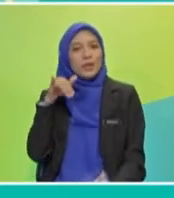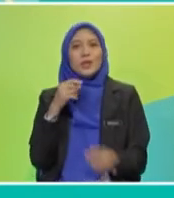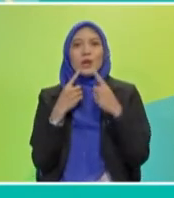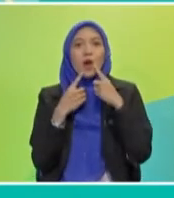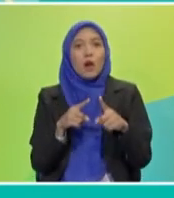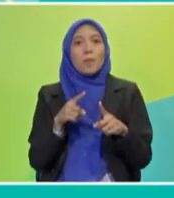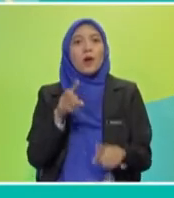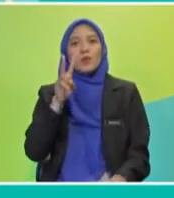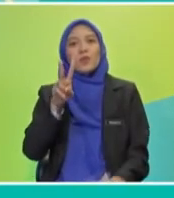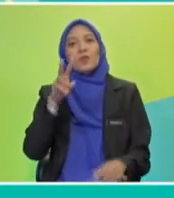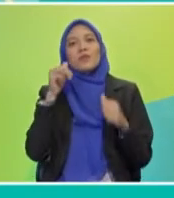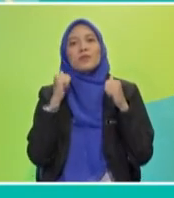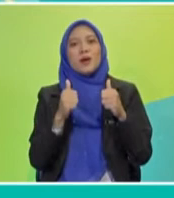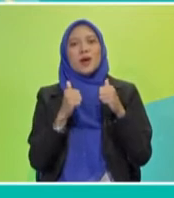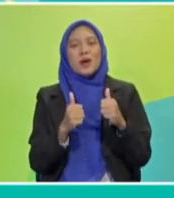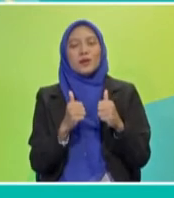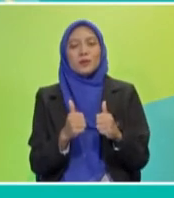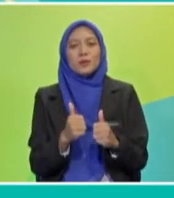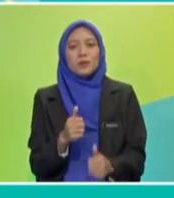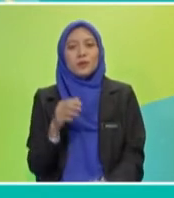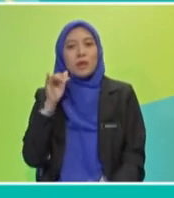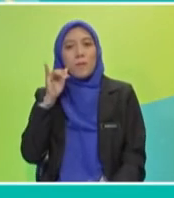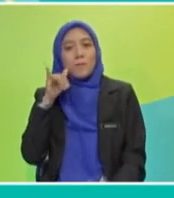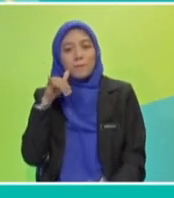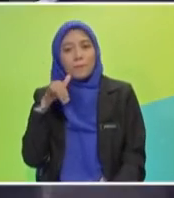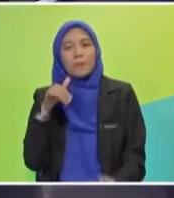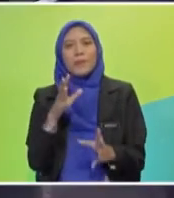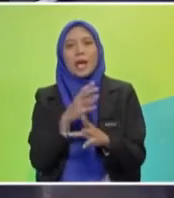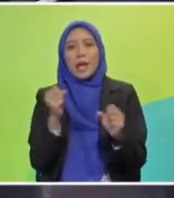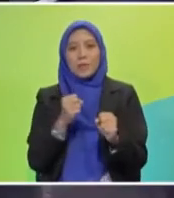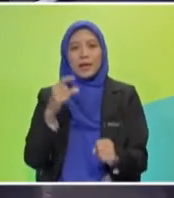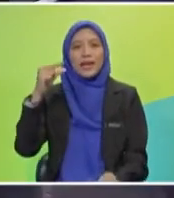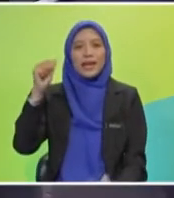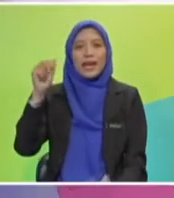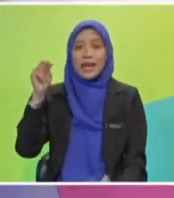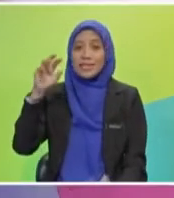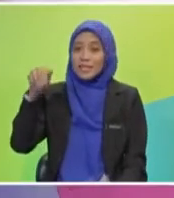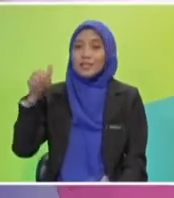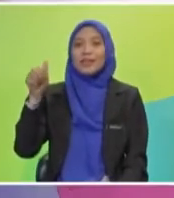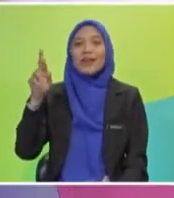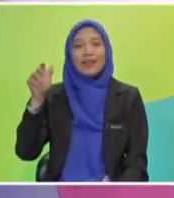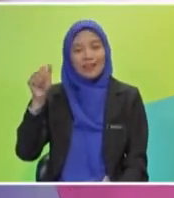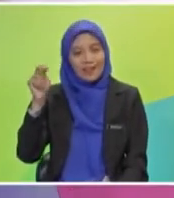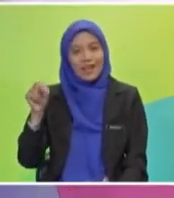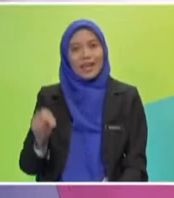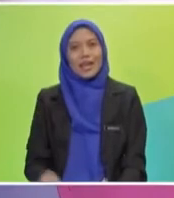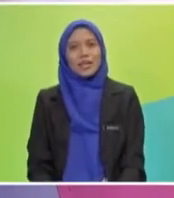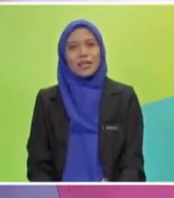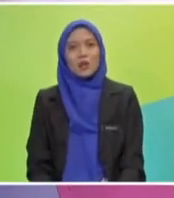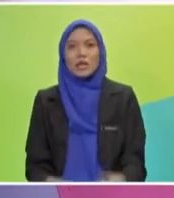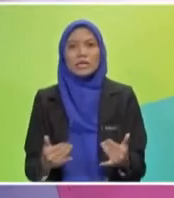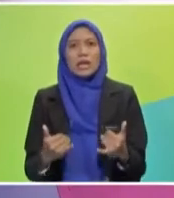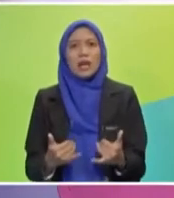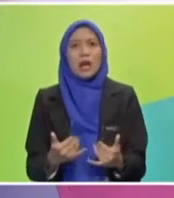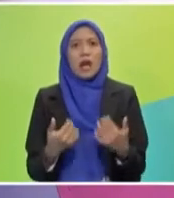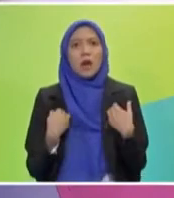jawab dua. Hebatlah Mia. Kita bagi ganjaran untuk Mia. Bagi ganjaran untuk Mia. Okey. Okey. Kemudian, berapa